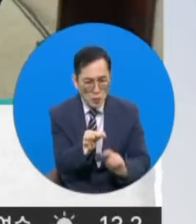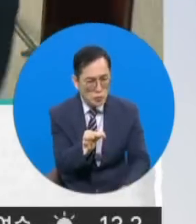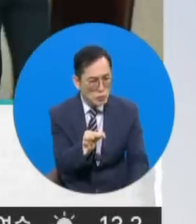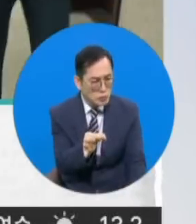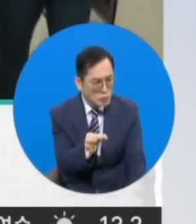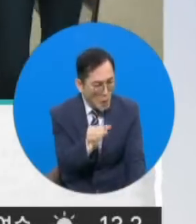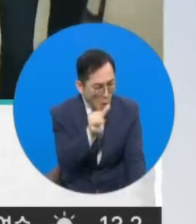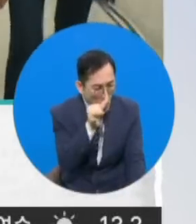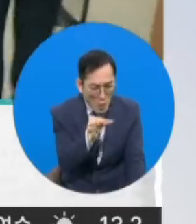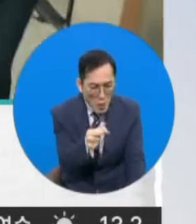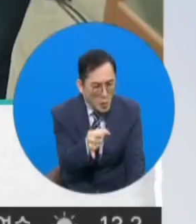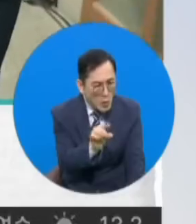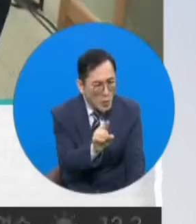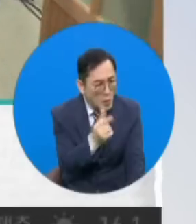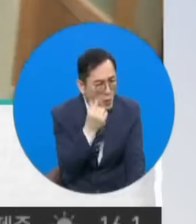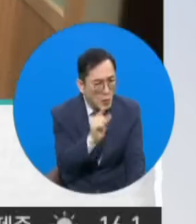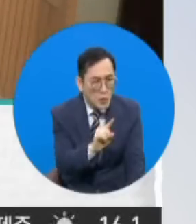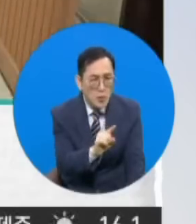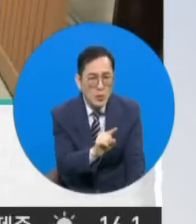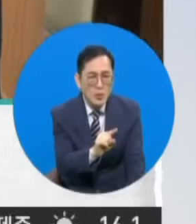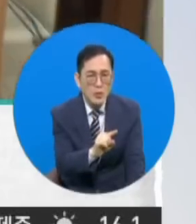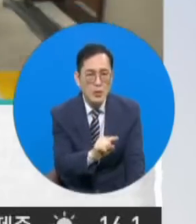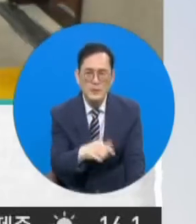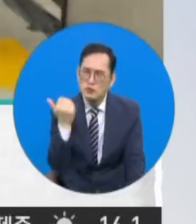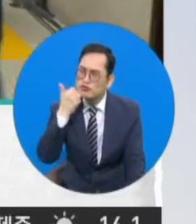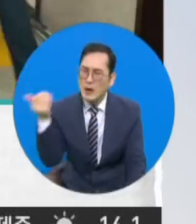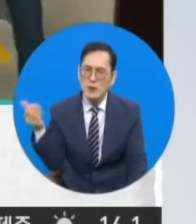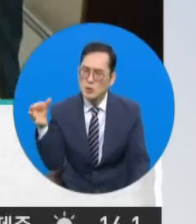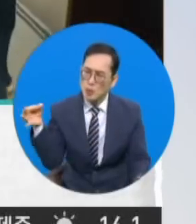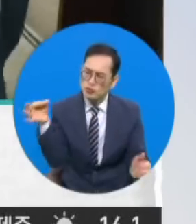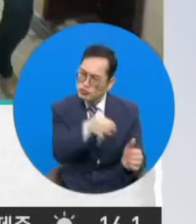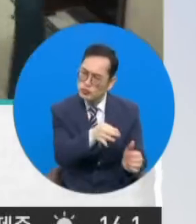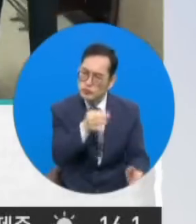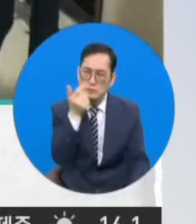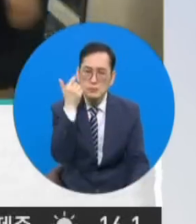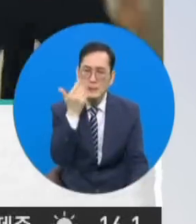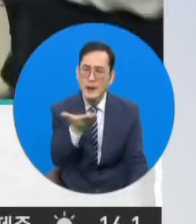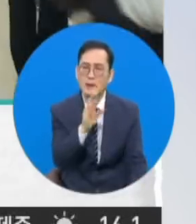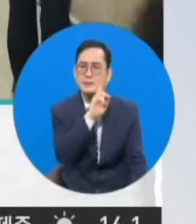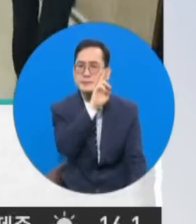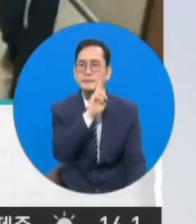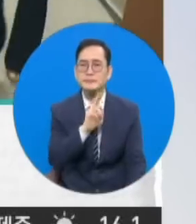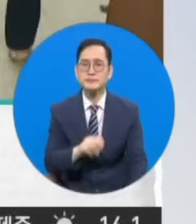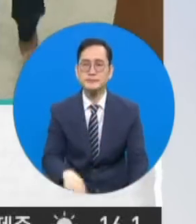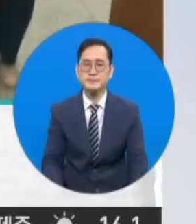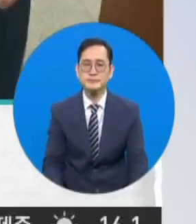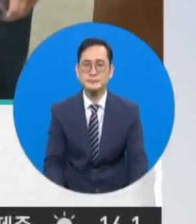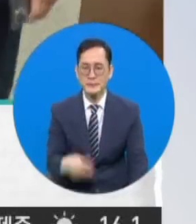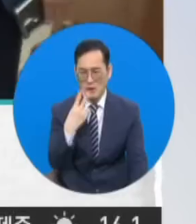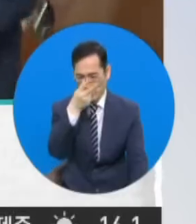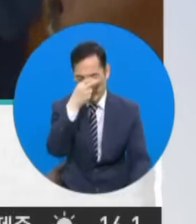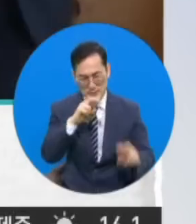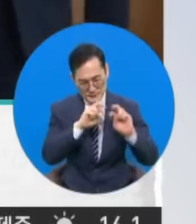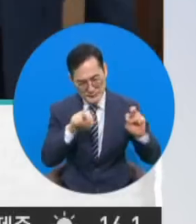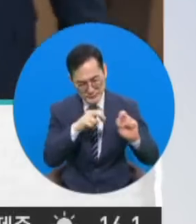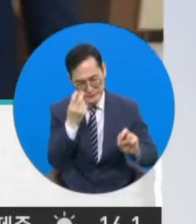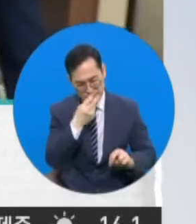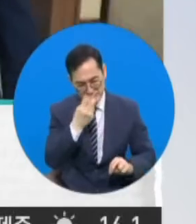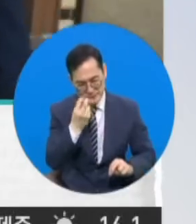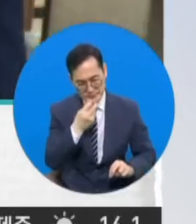언성도 있는 거기 때문에 그러면이 사건의 성격이 또 다른 쪽으로 튀는 거기 때문에 저는 검찰 수사를